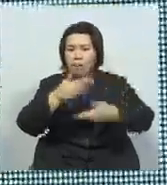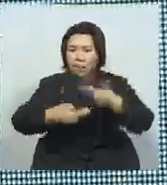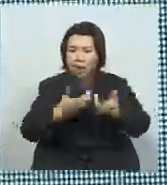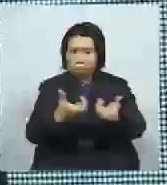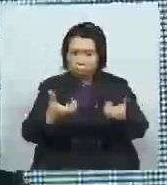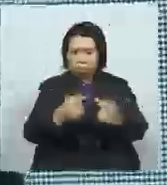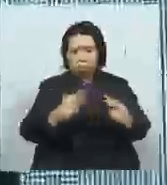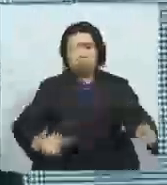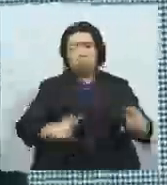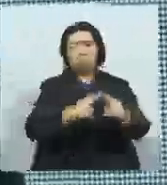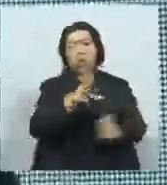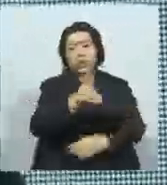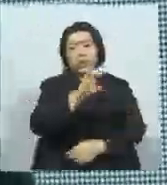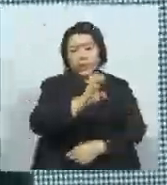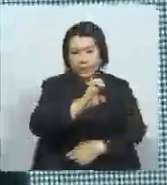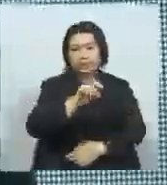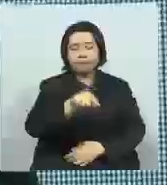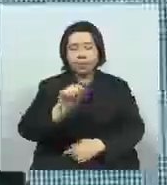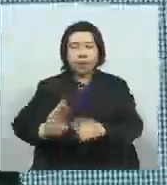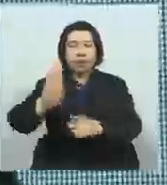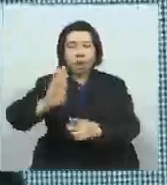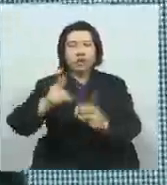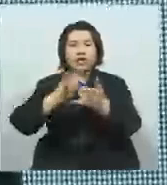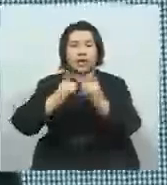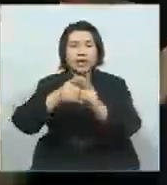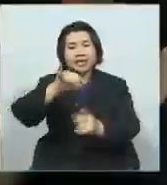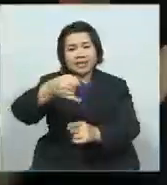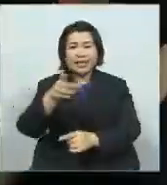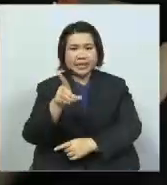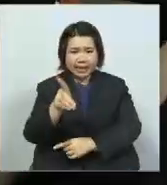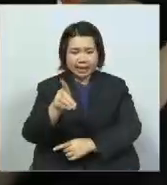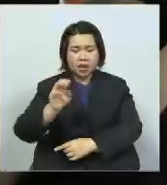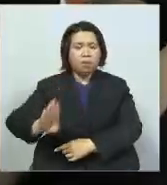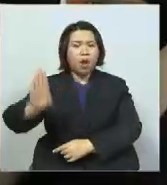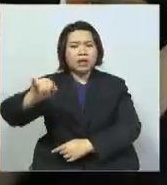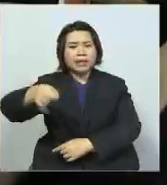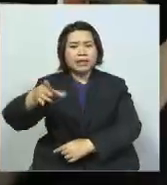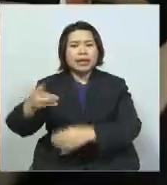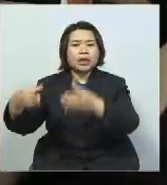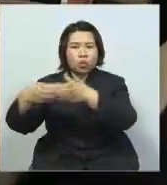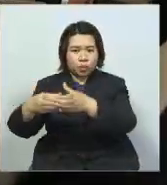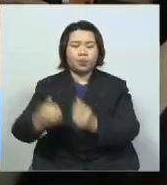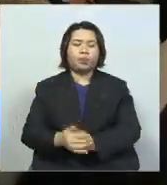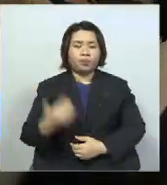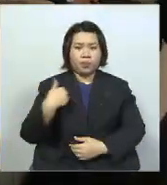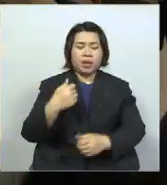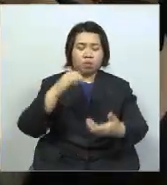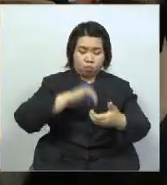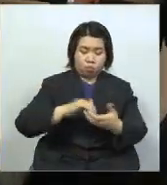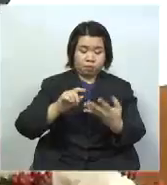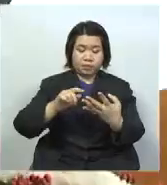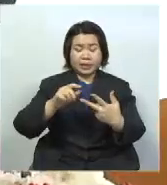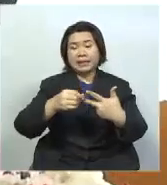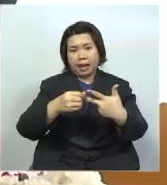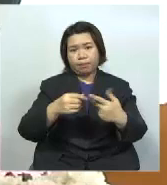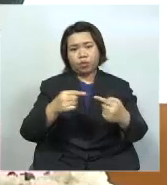ระทรวงดิจิทัลเพื่อเศรษฐกิจและสังคมบริษัทเซ็นทรัล JD Commerce จำกัดและ JD Group และความร่วมมือว่าด้วยการพัฒนาศักย